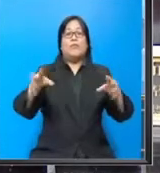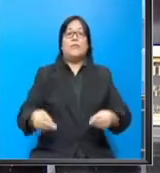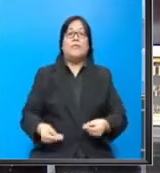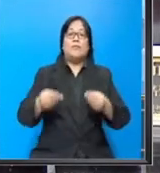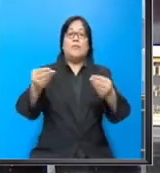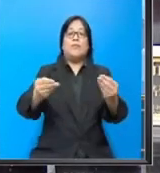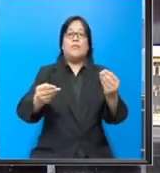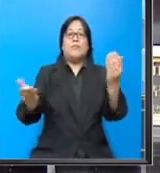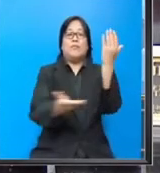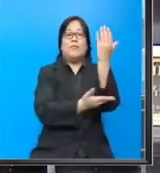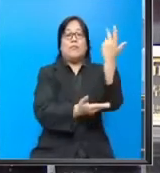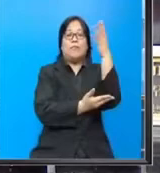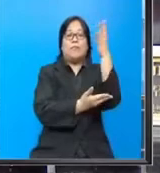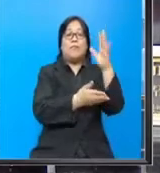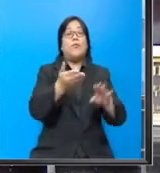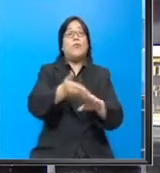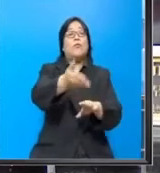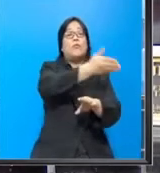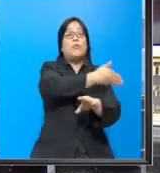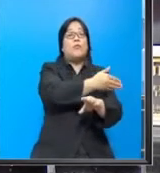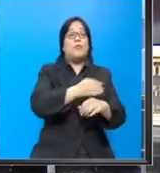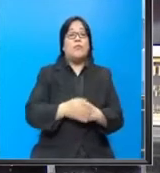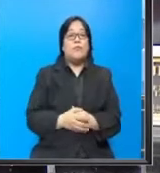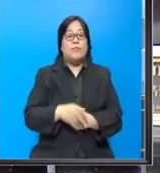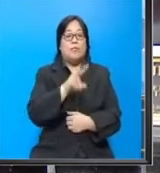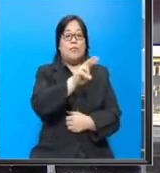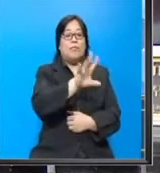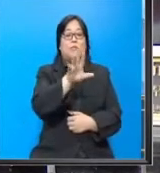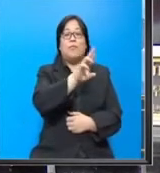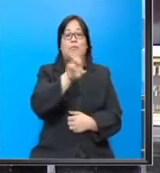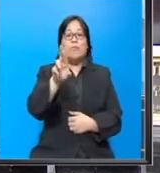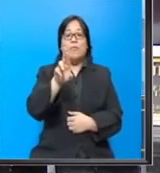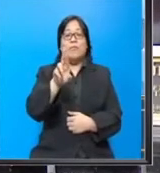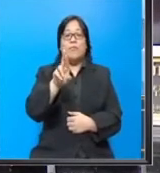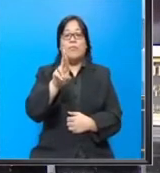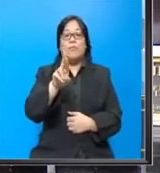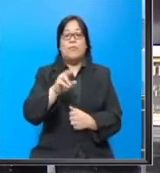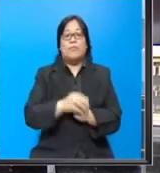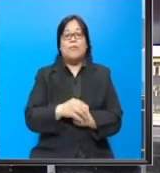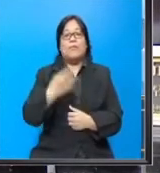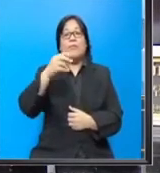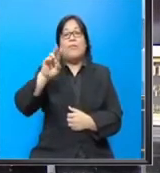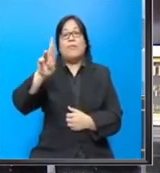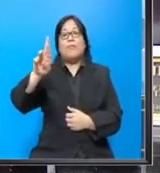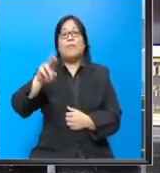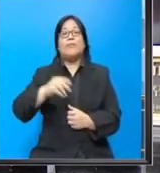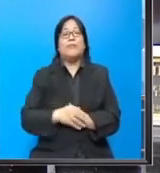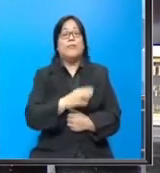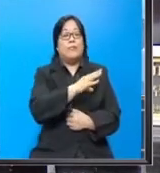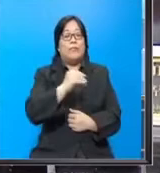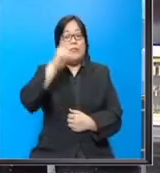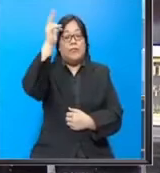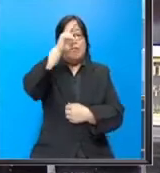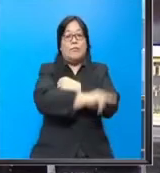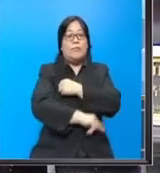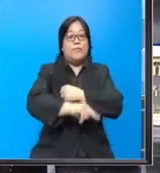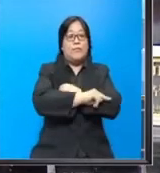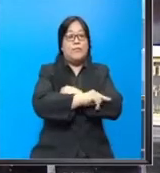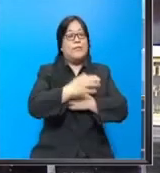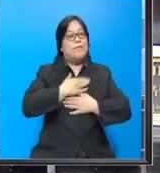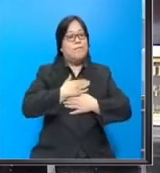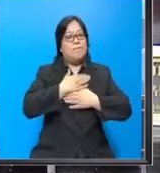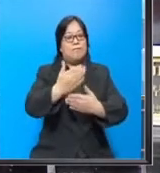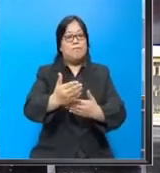diberi pembalakan sebelumnya ya Sebanyak 25.000 kilo 25.000 hektare dan kerajaan negeri